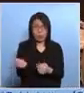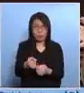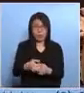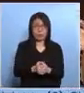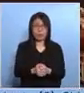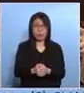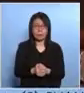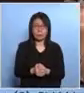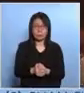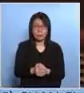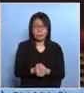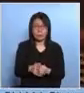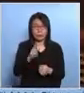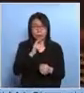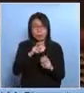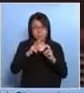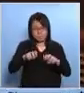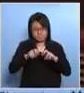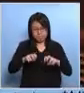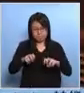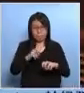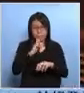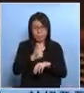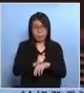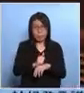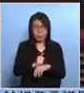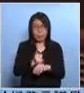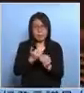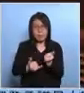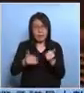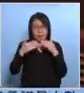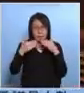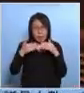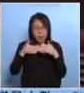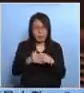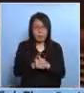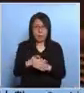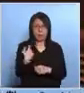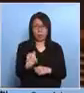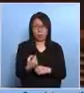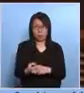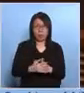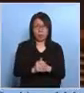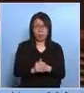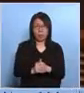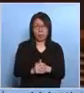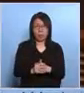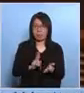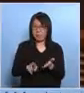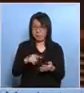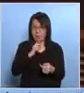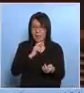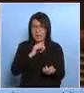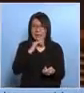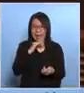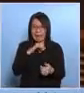你要有啲嘢 check 翻佢轉頭，但係呢個產假其實就好簡單嘅。我唔信佢作個大肚婆出嚟